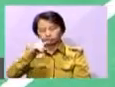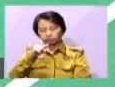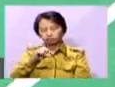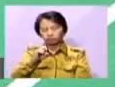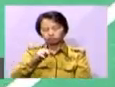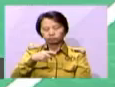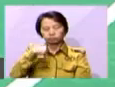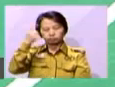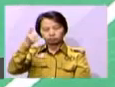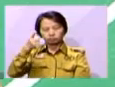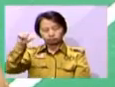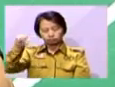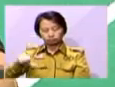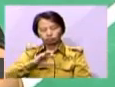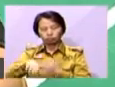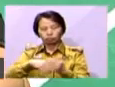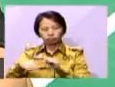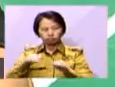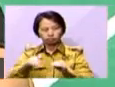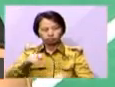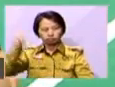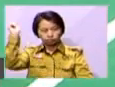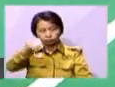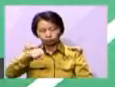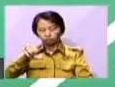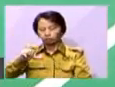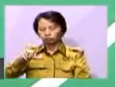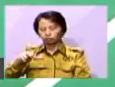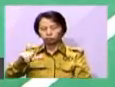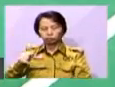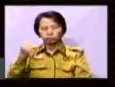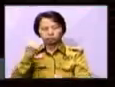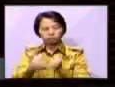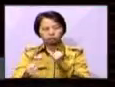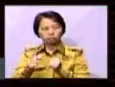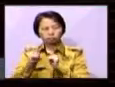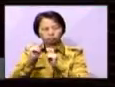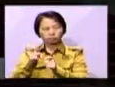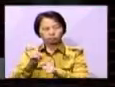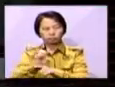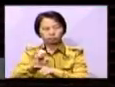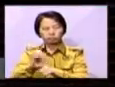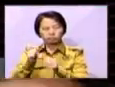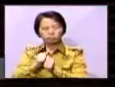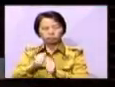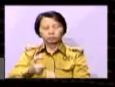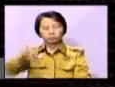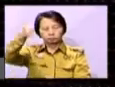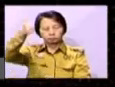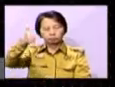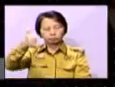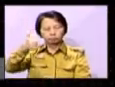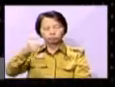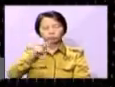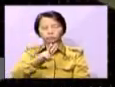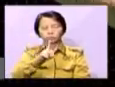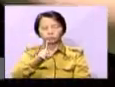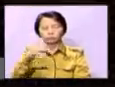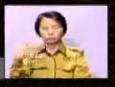apabila berjaya menidakkan segala gerakan dan pukulan Sonia Chia. Akhirnya mengesahkan pingat emas dengan kemenangan straight set